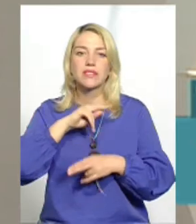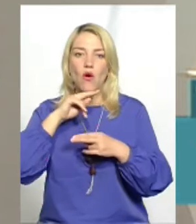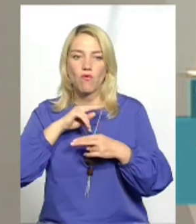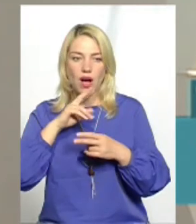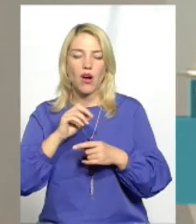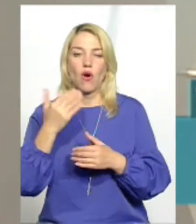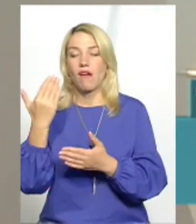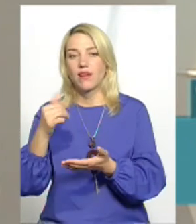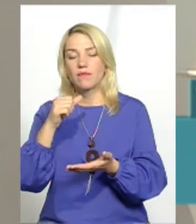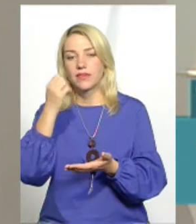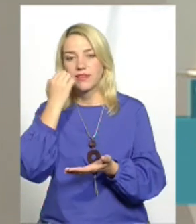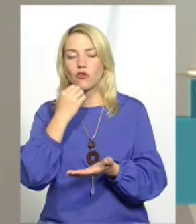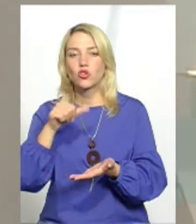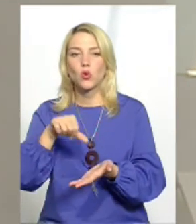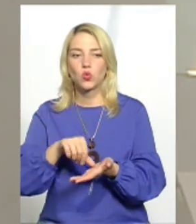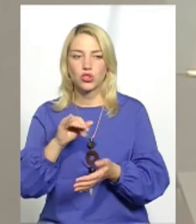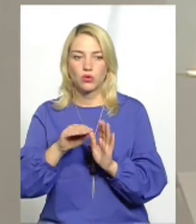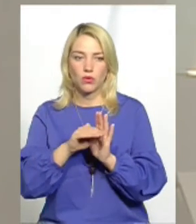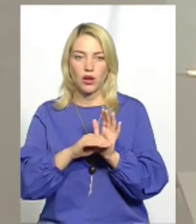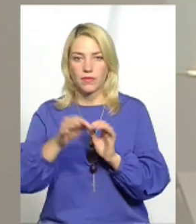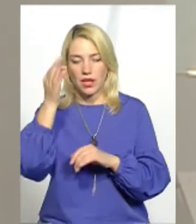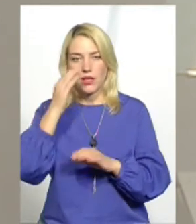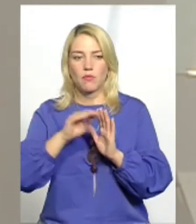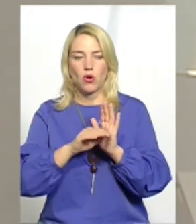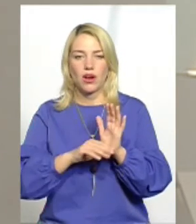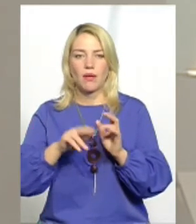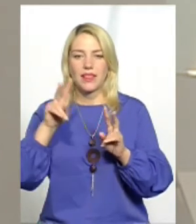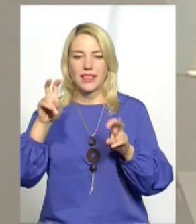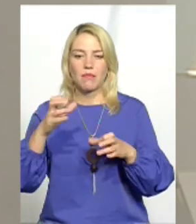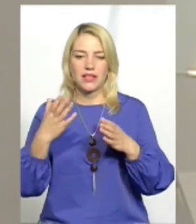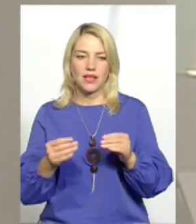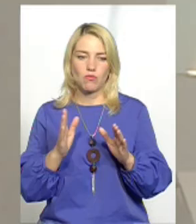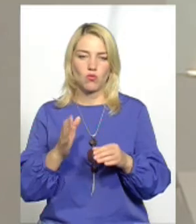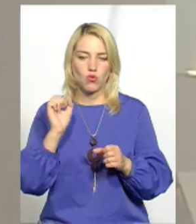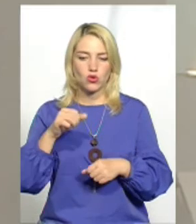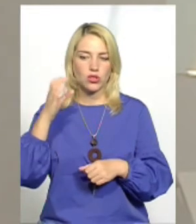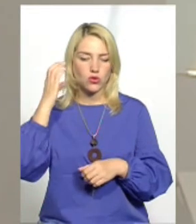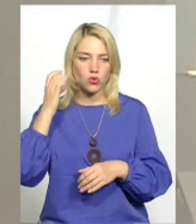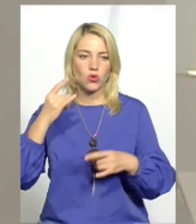Вам дякую за участь у програмі. Дякую. Нагадую, програму «Тема дня» можна слухати в